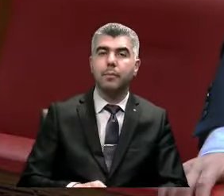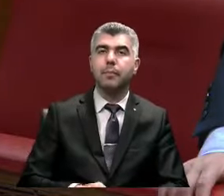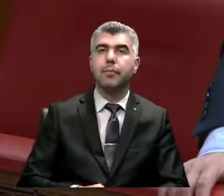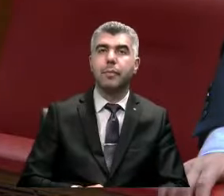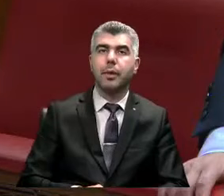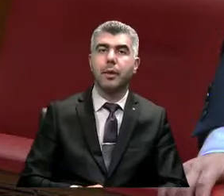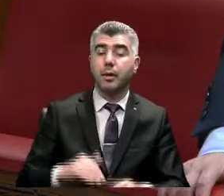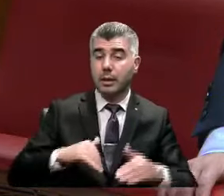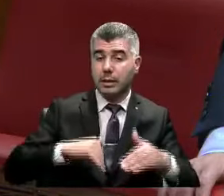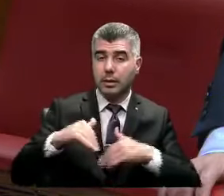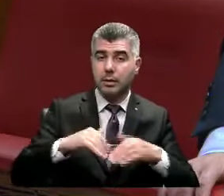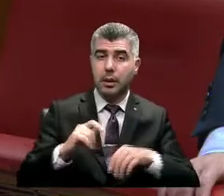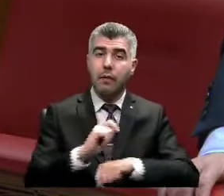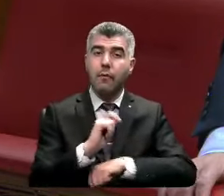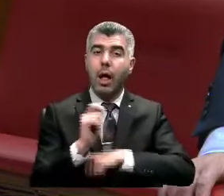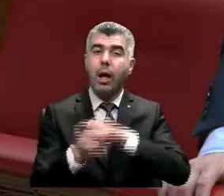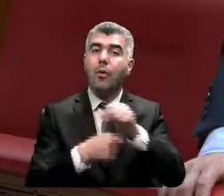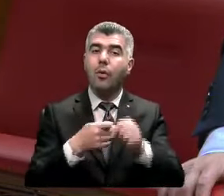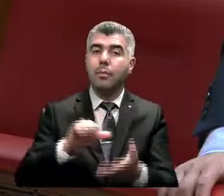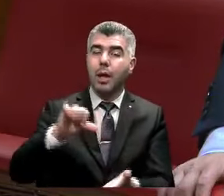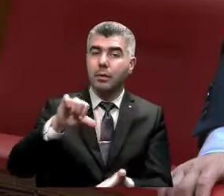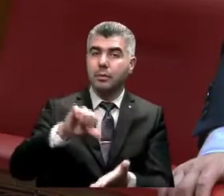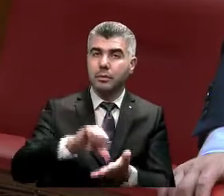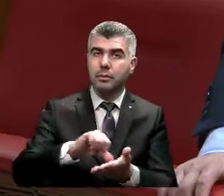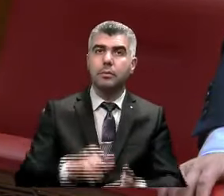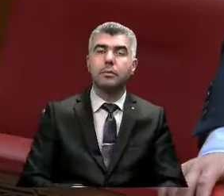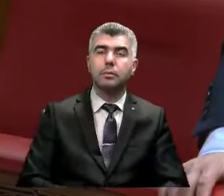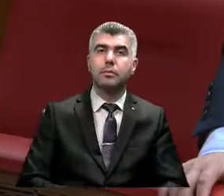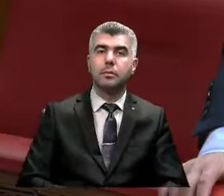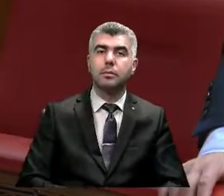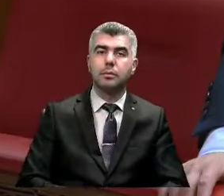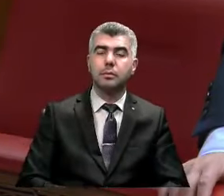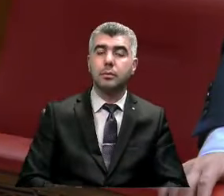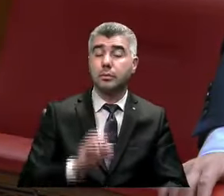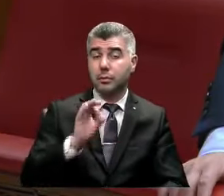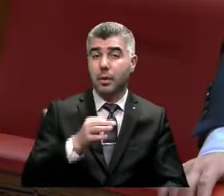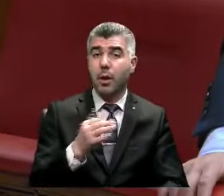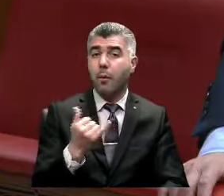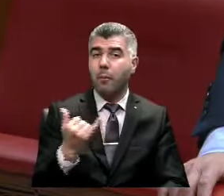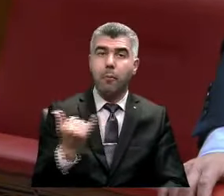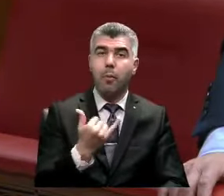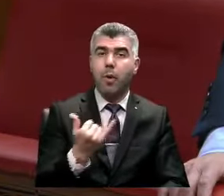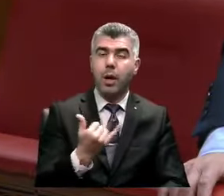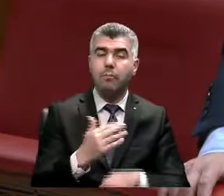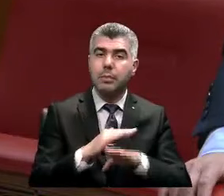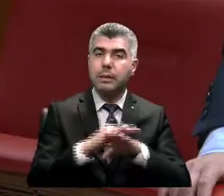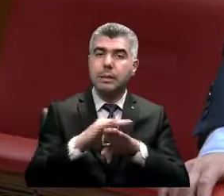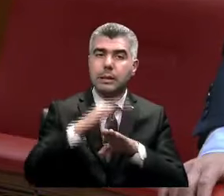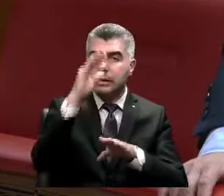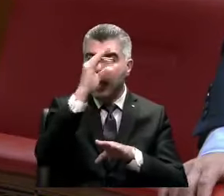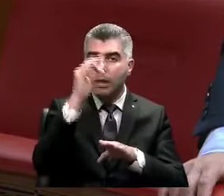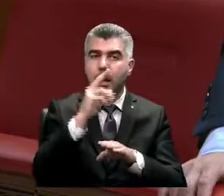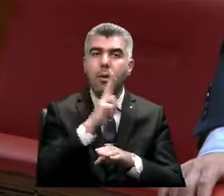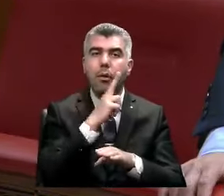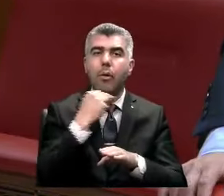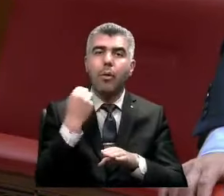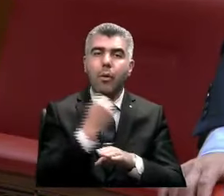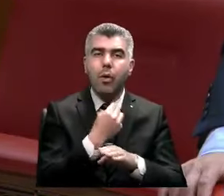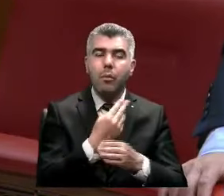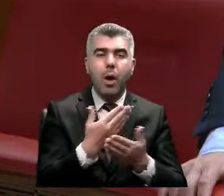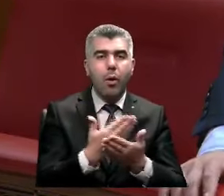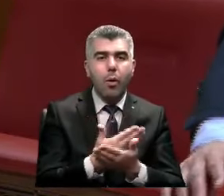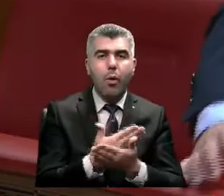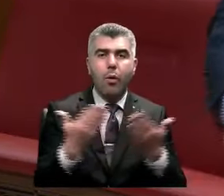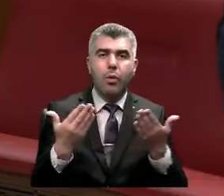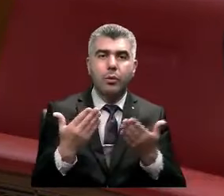عفوا النقل بالعالم القروي، تكتسي أهمية كبيرة في سياسة الحكومة لتطوير النقل العمومي